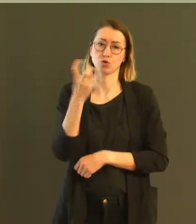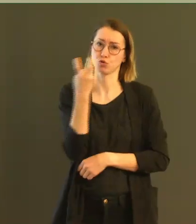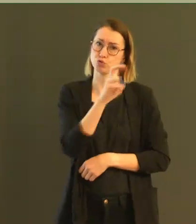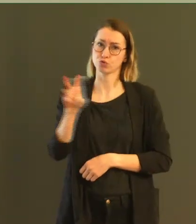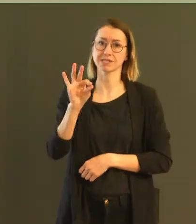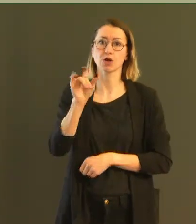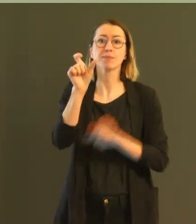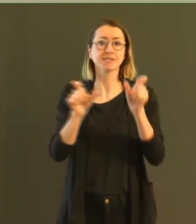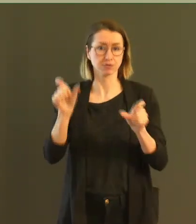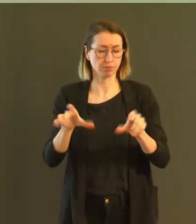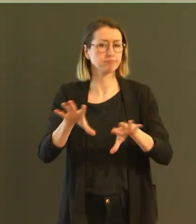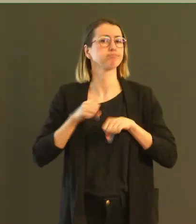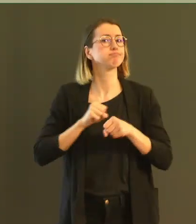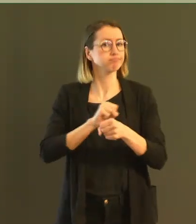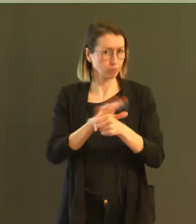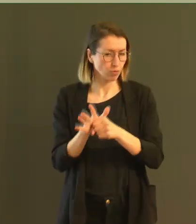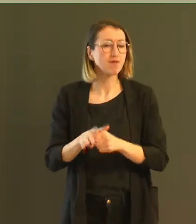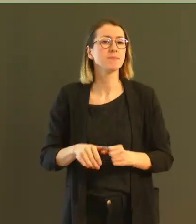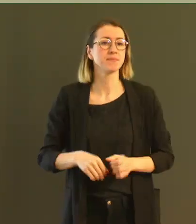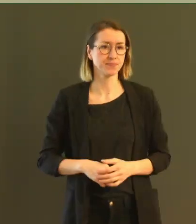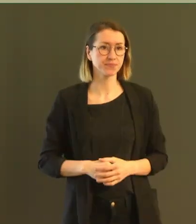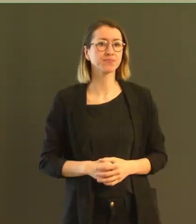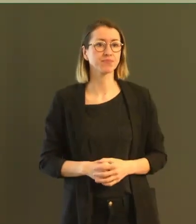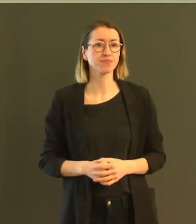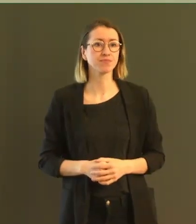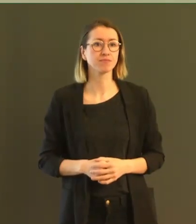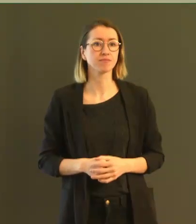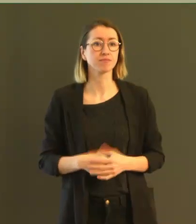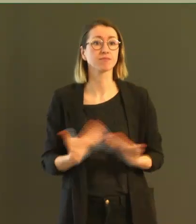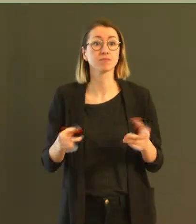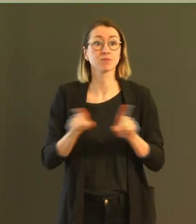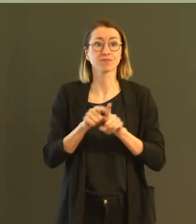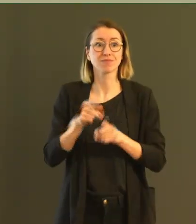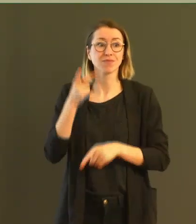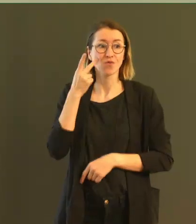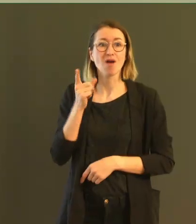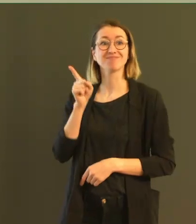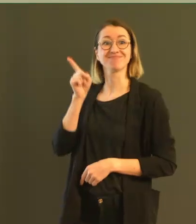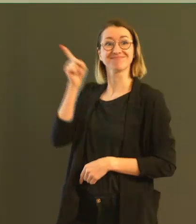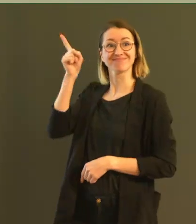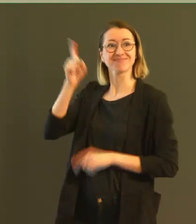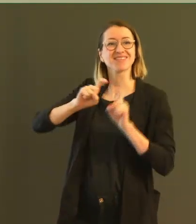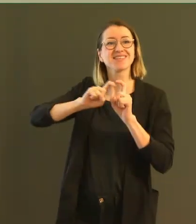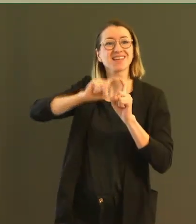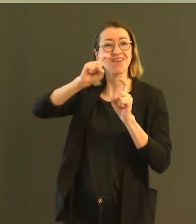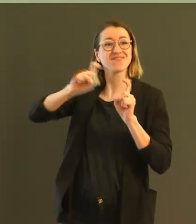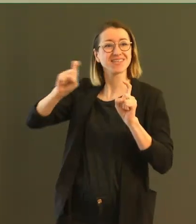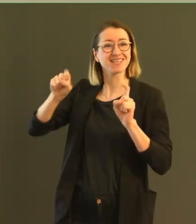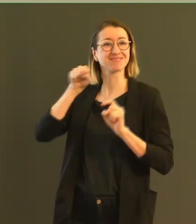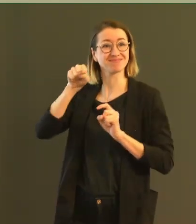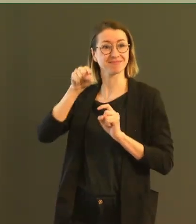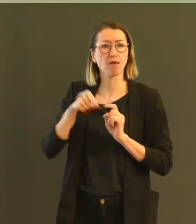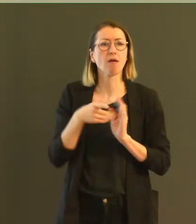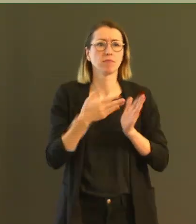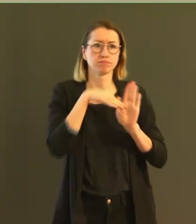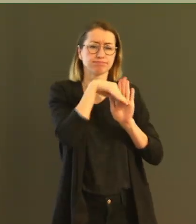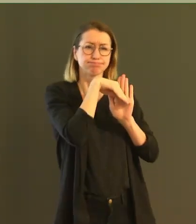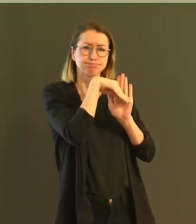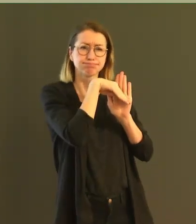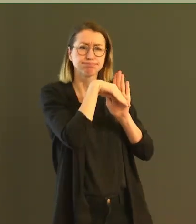cas et comme vous le voyez sur le graphique actuellement la tendance à la baisse est de nouveau présente